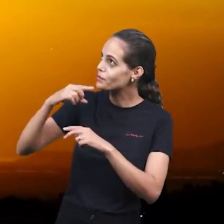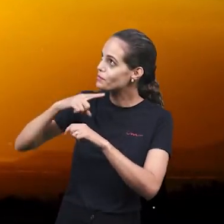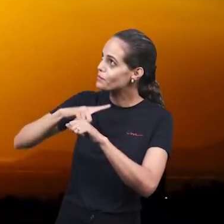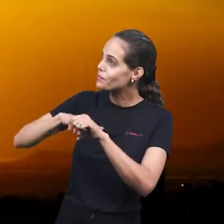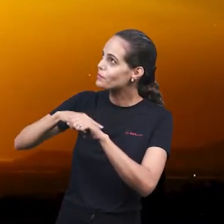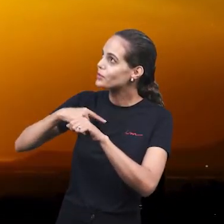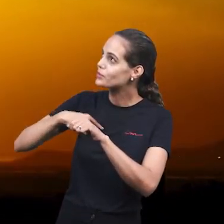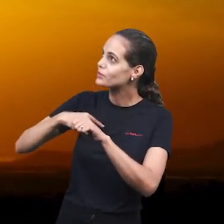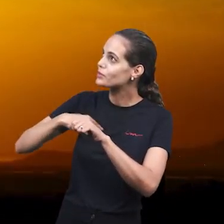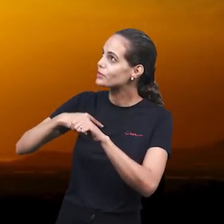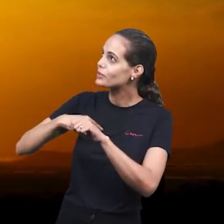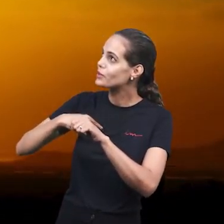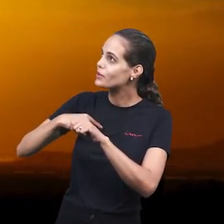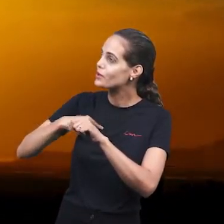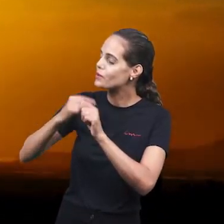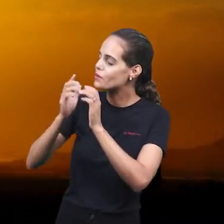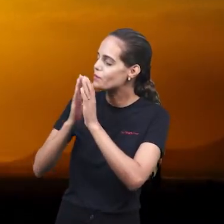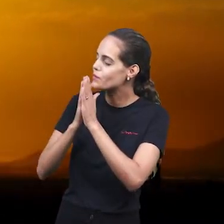Услышь меня, я зову тебя.